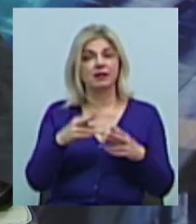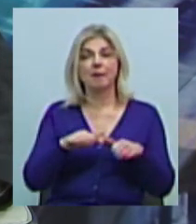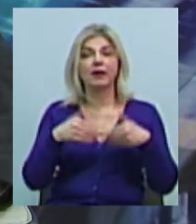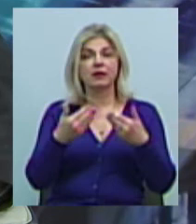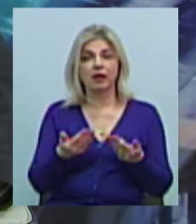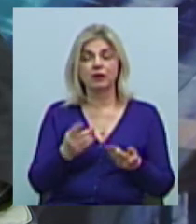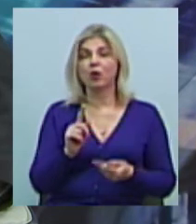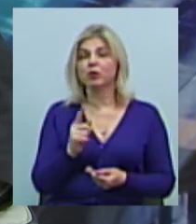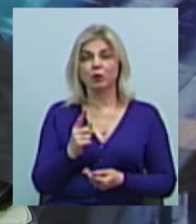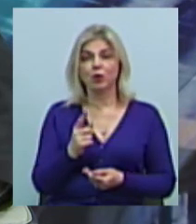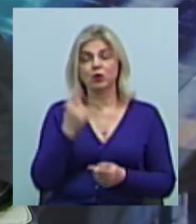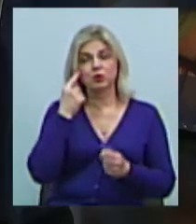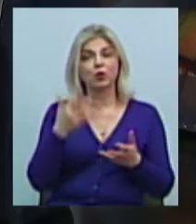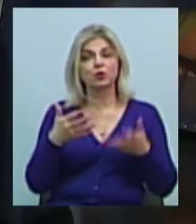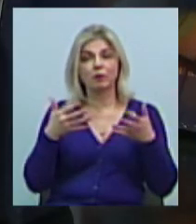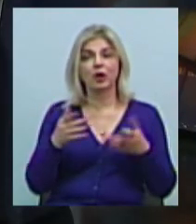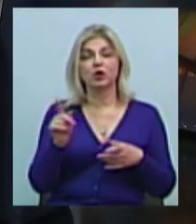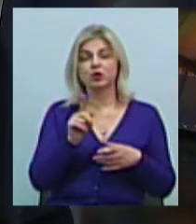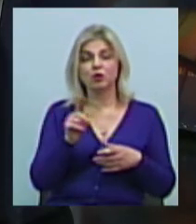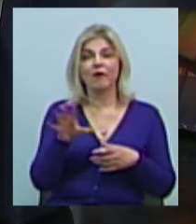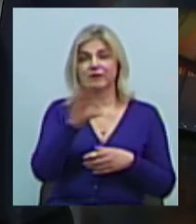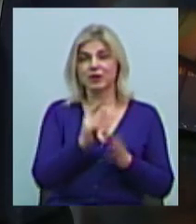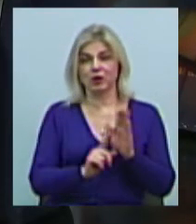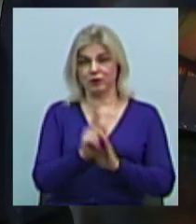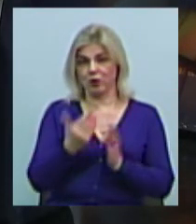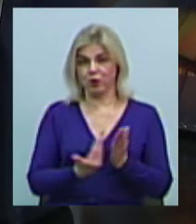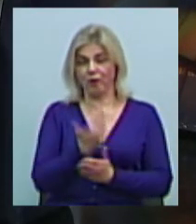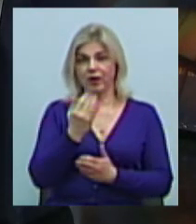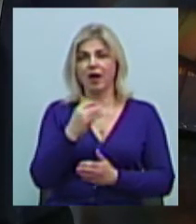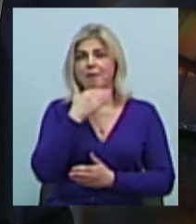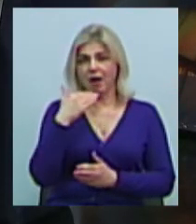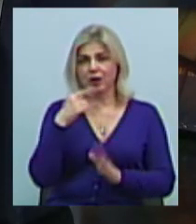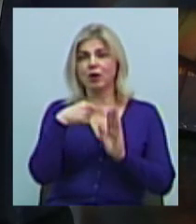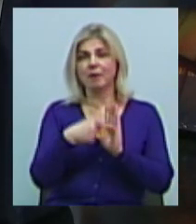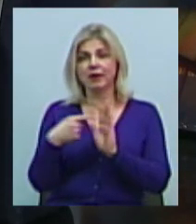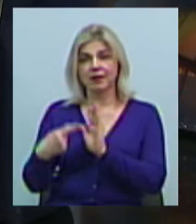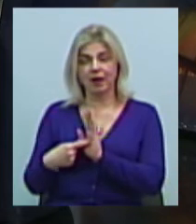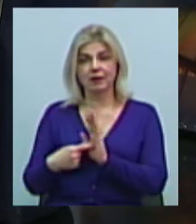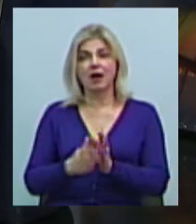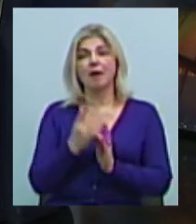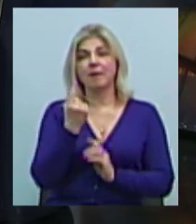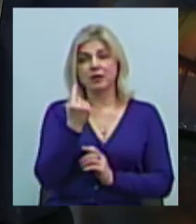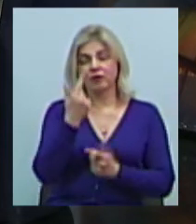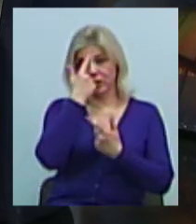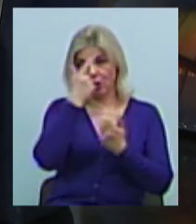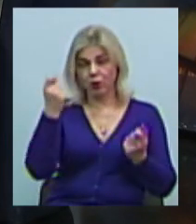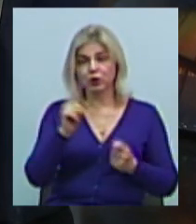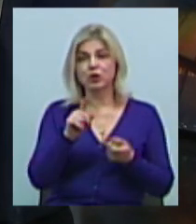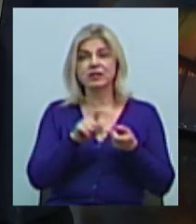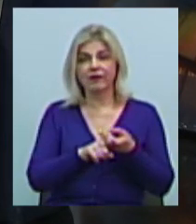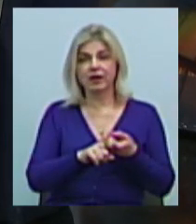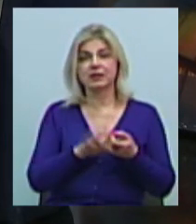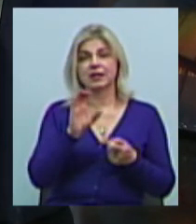бо зрозуміло, що людей все нове і дуже багато виникають питань. По-перше, наголошую, що у зв'язку з